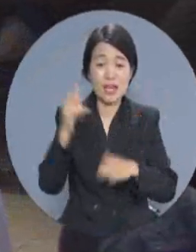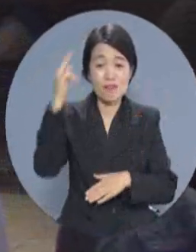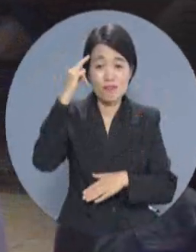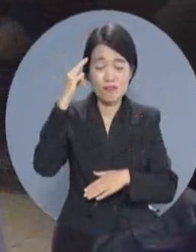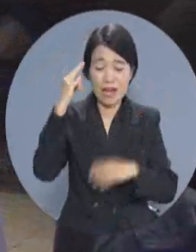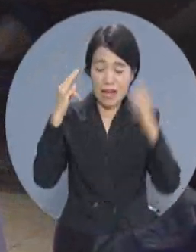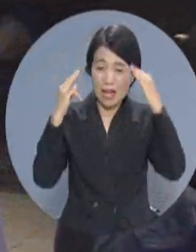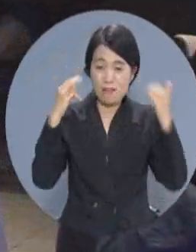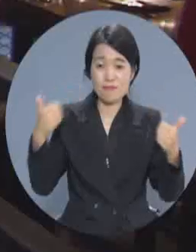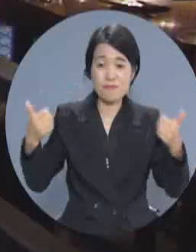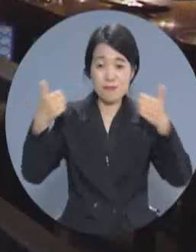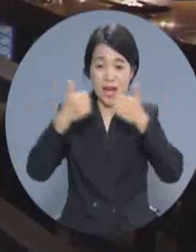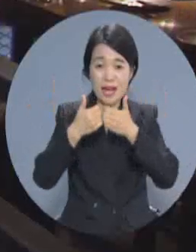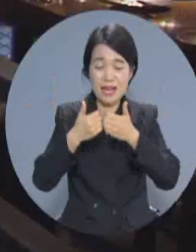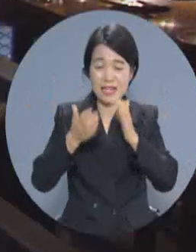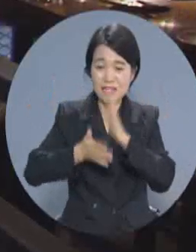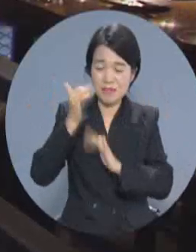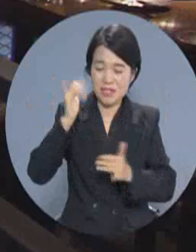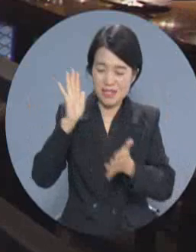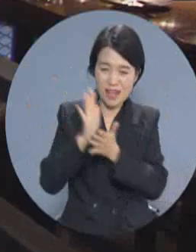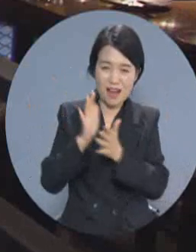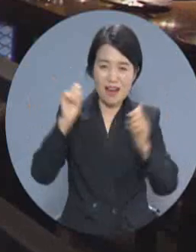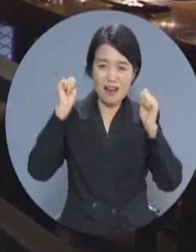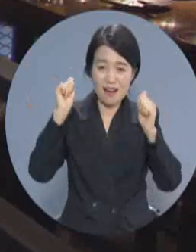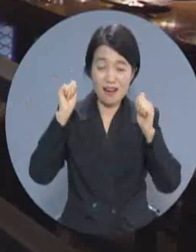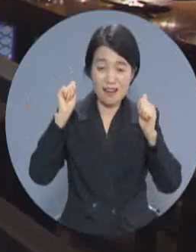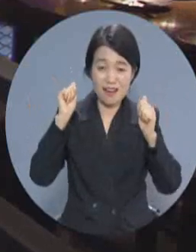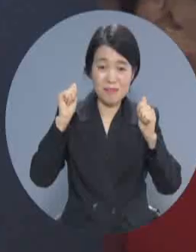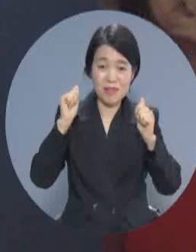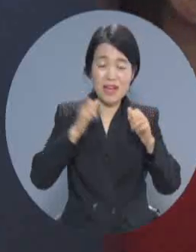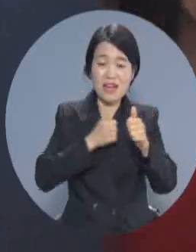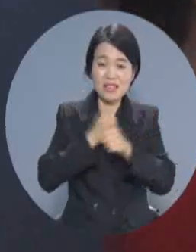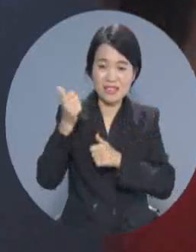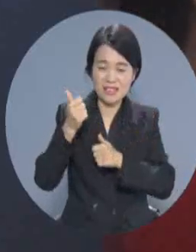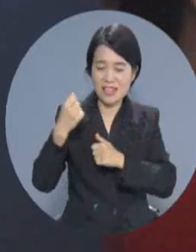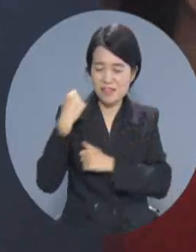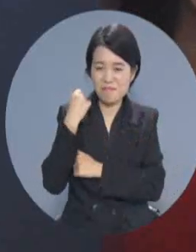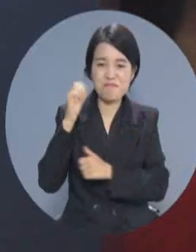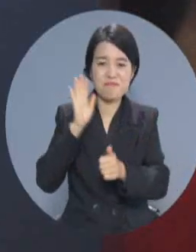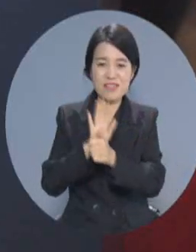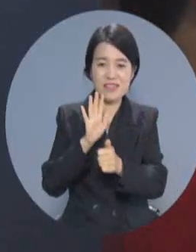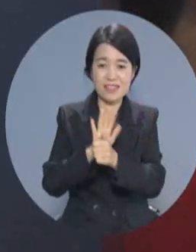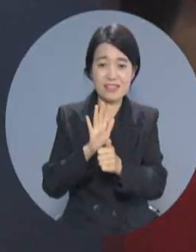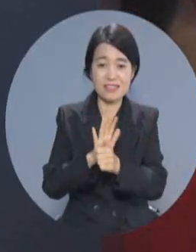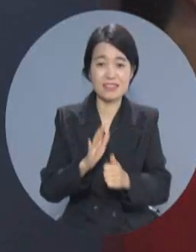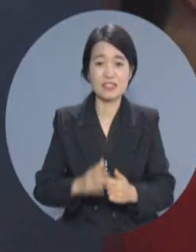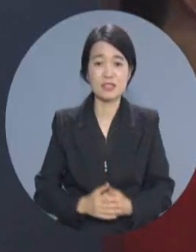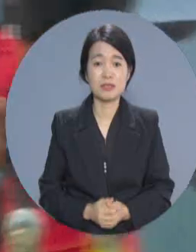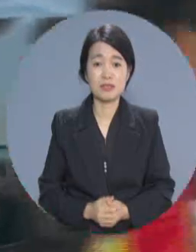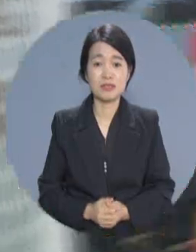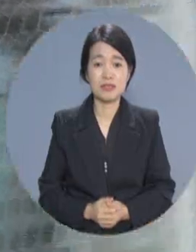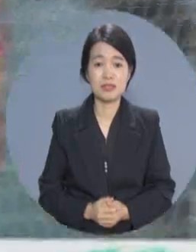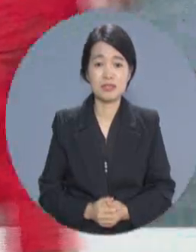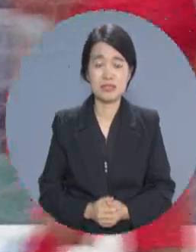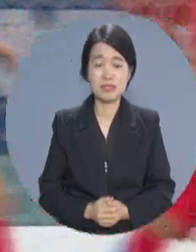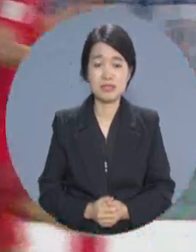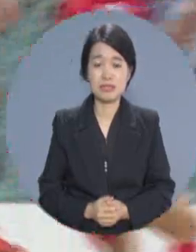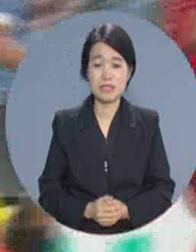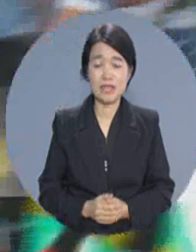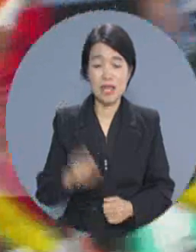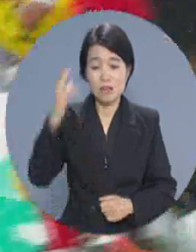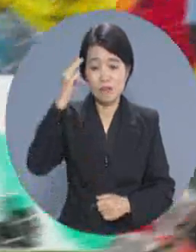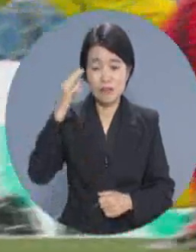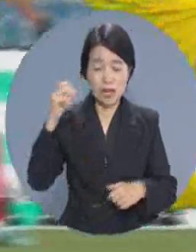우루과이전. 시민들은 열띤 응원전을 펼치며 승리의 기운을 북돋았습니다. 상대편 슛이